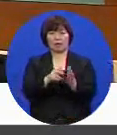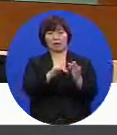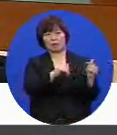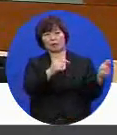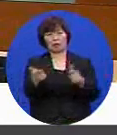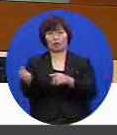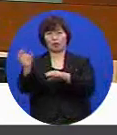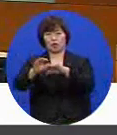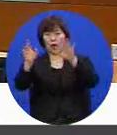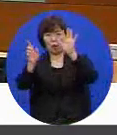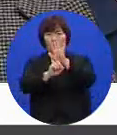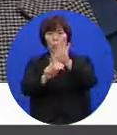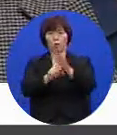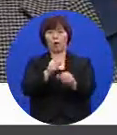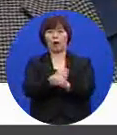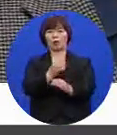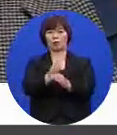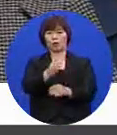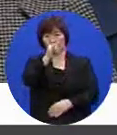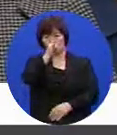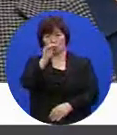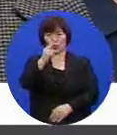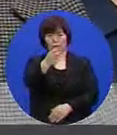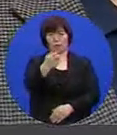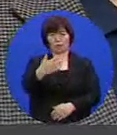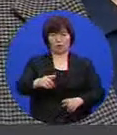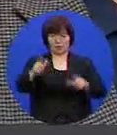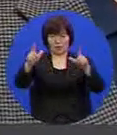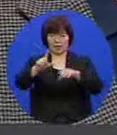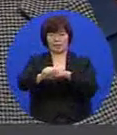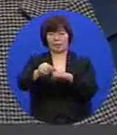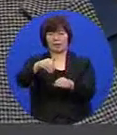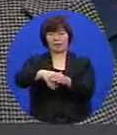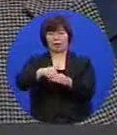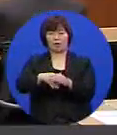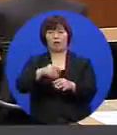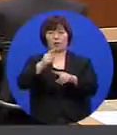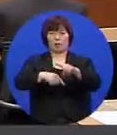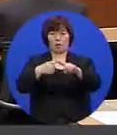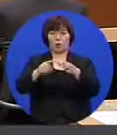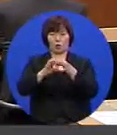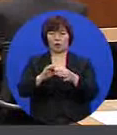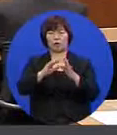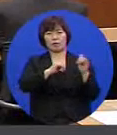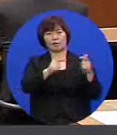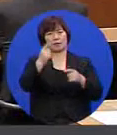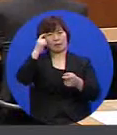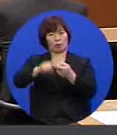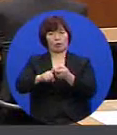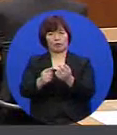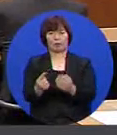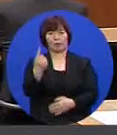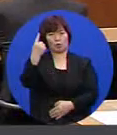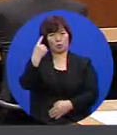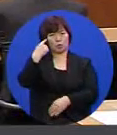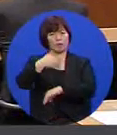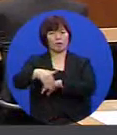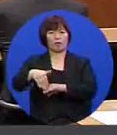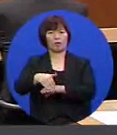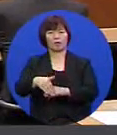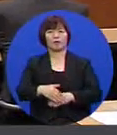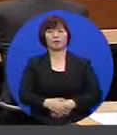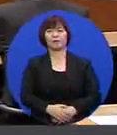대한 추가 모집에 나서는 한편 오는 29일 지방선거 전진대회를 개최해서 유권자들의 관심을 높인다는